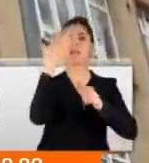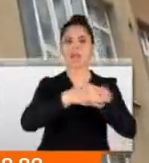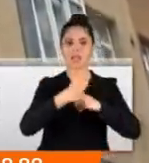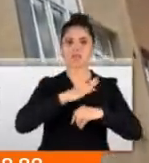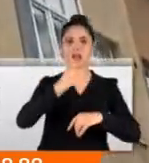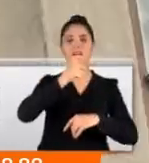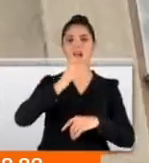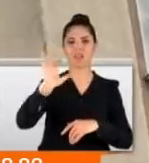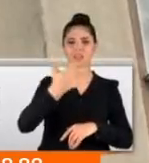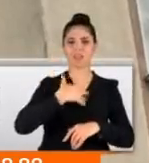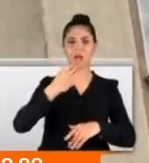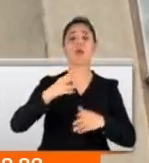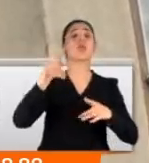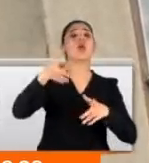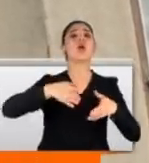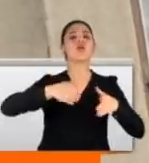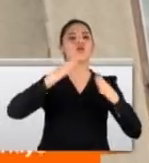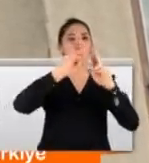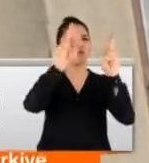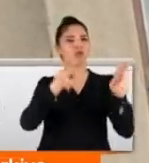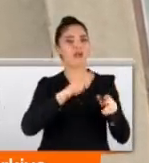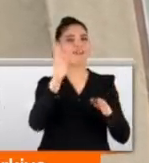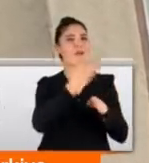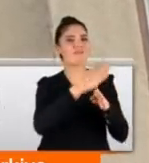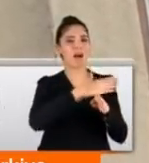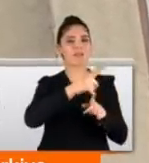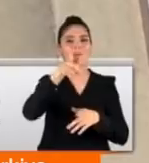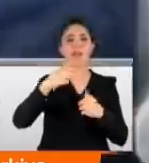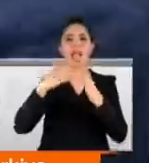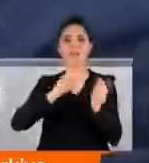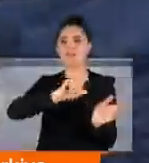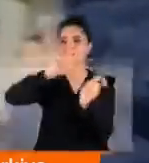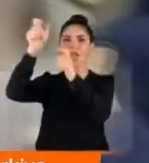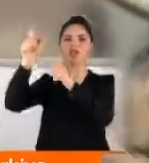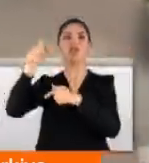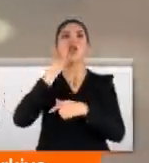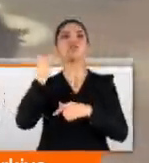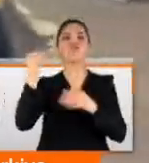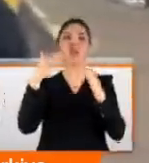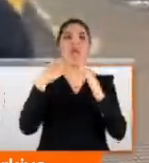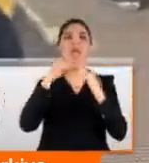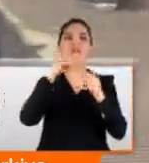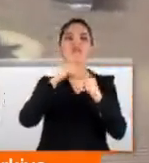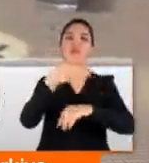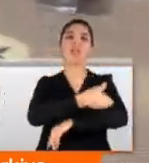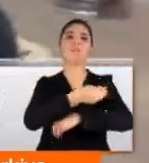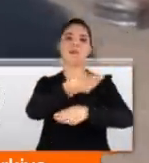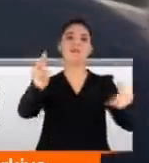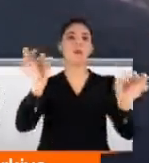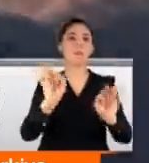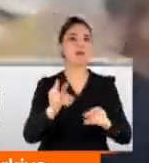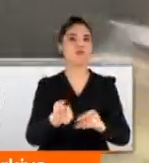kahvehane sahibi dükkanındaki malzemeleri üst kattaki apartman dairesine taşıdı, müşterilerine ev ortamında hizmet vermeye